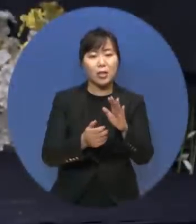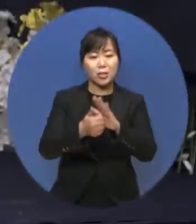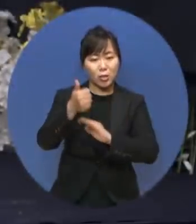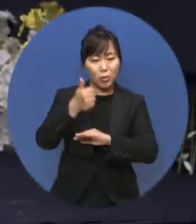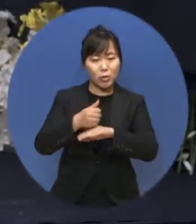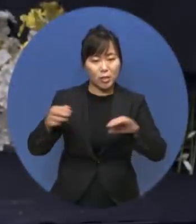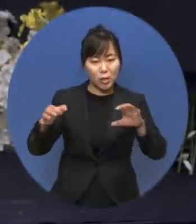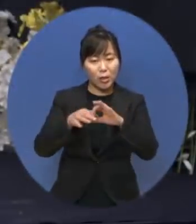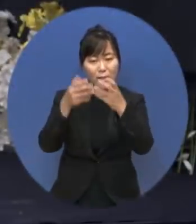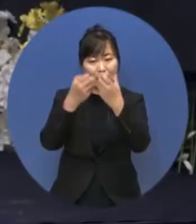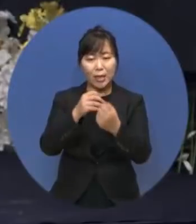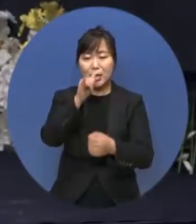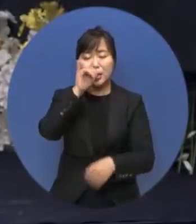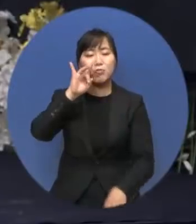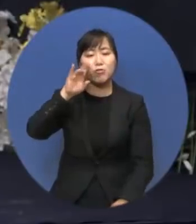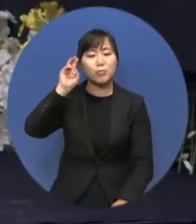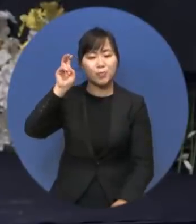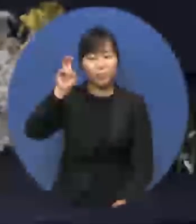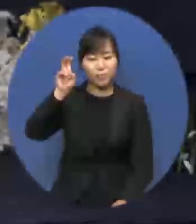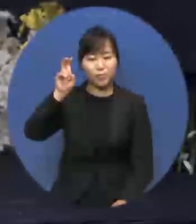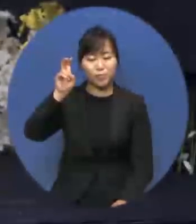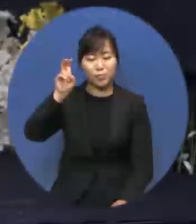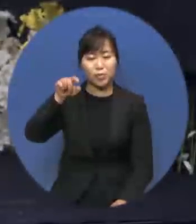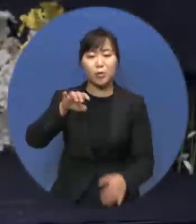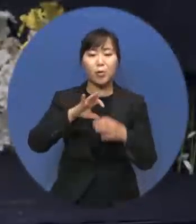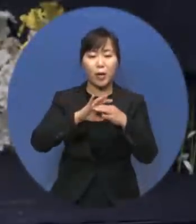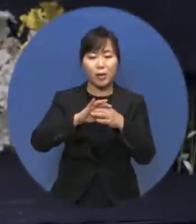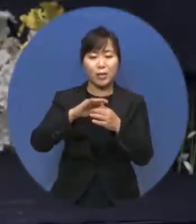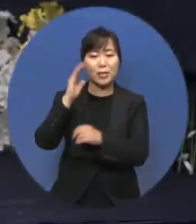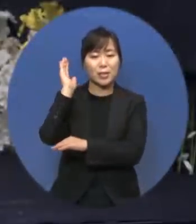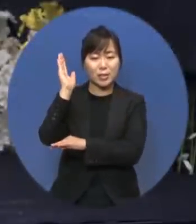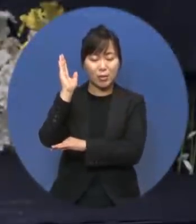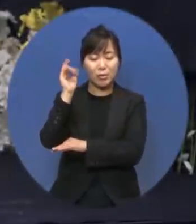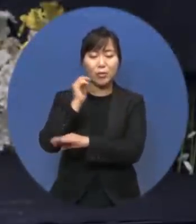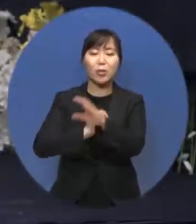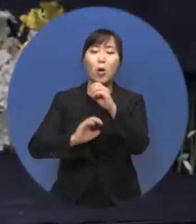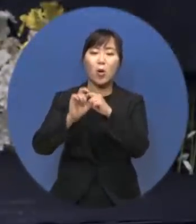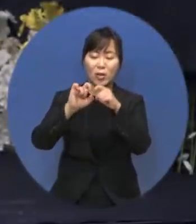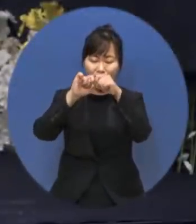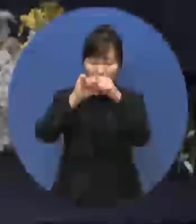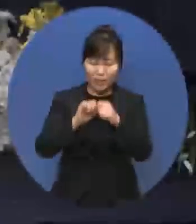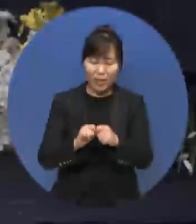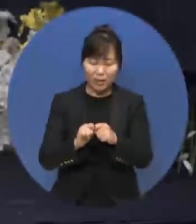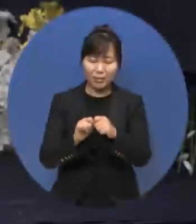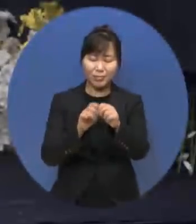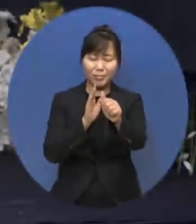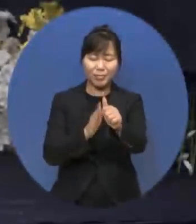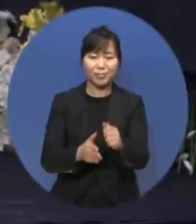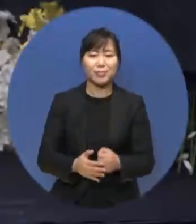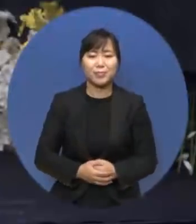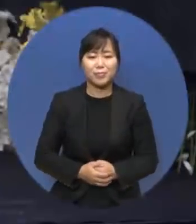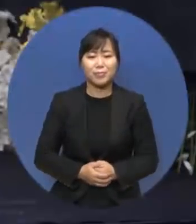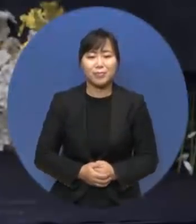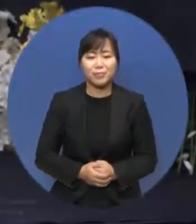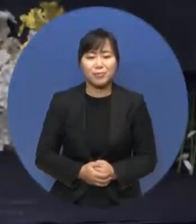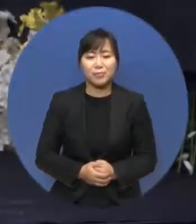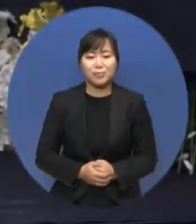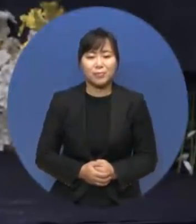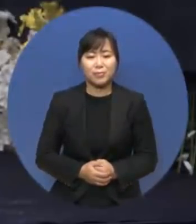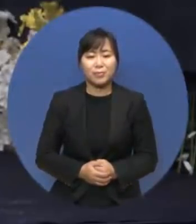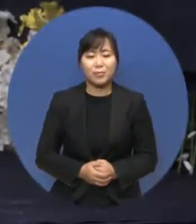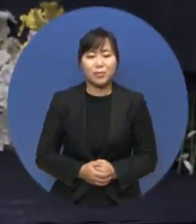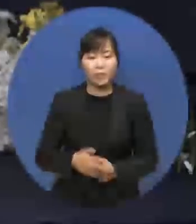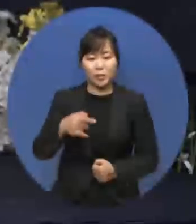성공적으로 연결된 사례들이 있는지 궁금하실 것 같습니다. 혹시 그 부분에 대해서 조금 더 자세하게 설명해 주시면 어떨까